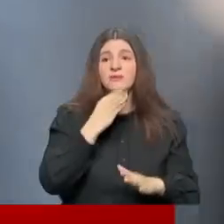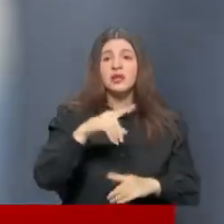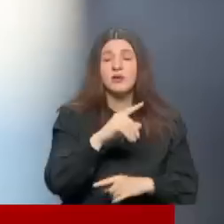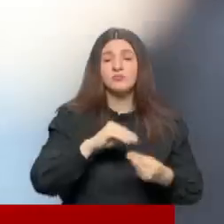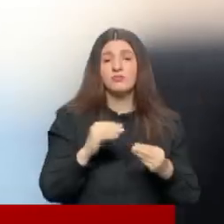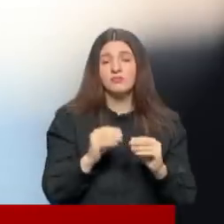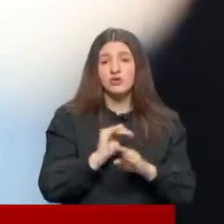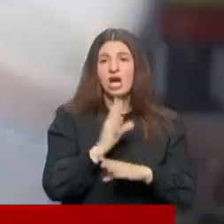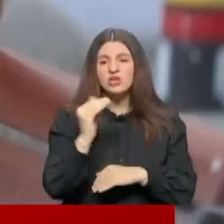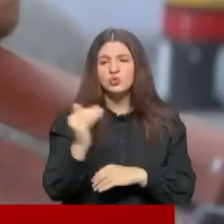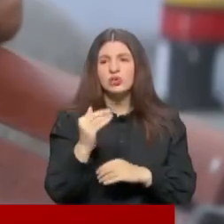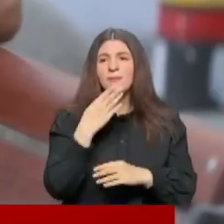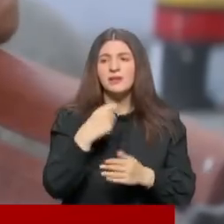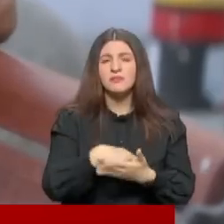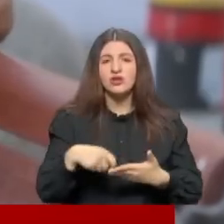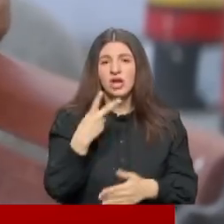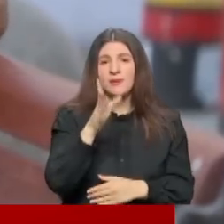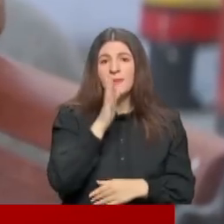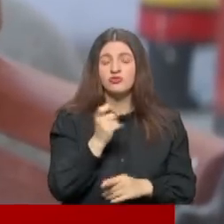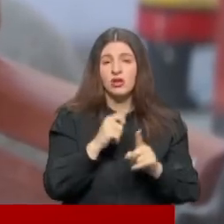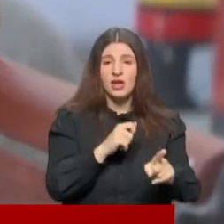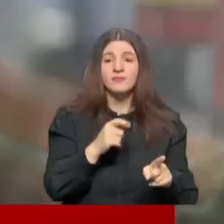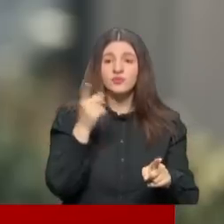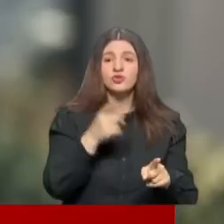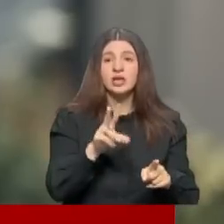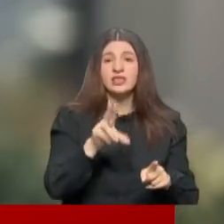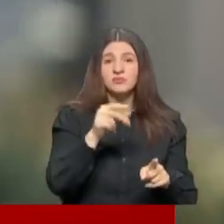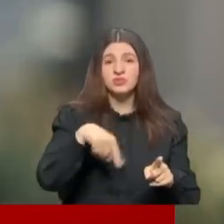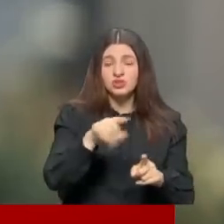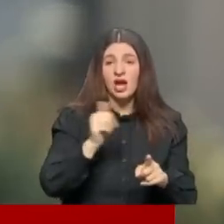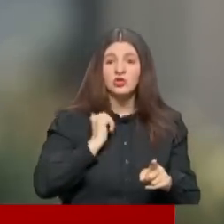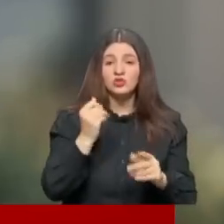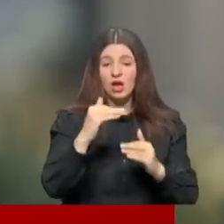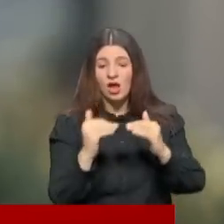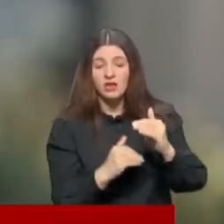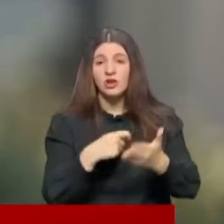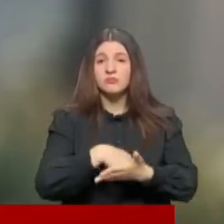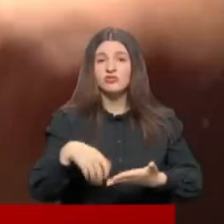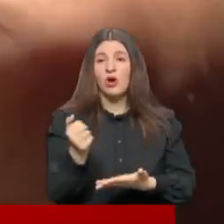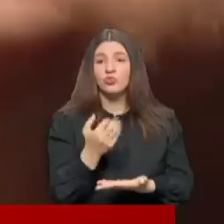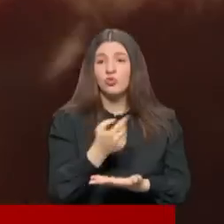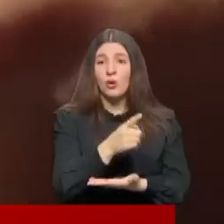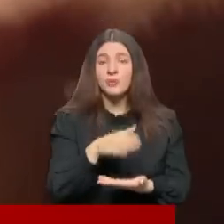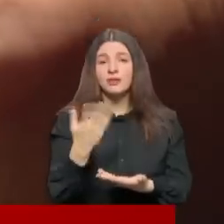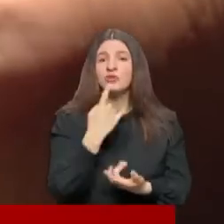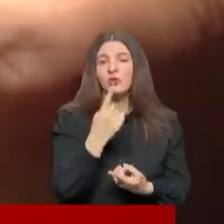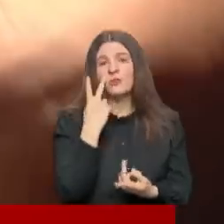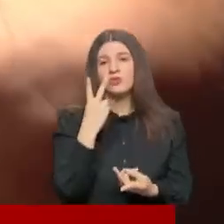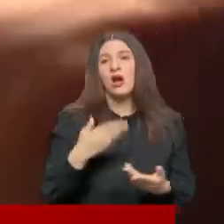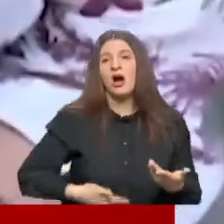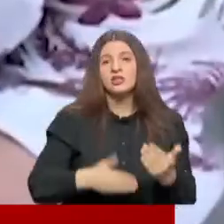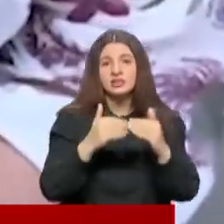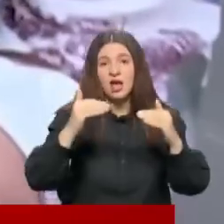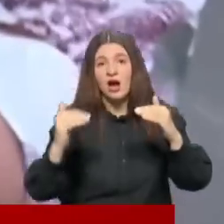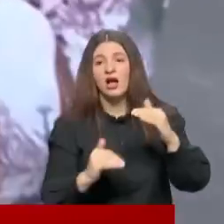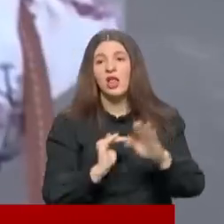emeklileri vurdu. En düşük emekli maaşı 2500 lira, %70'i. Asgari ücretin altında ücret alıyor. Bir başka deyişle açlık